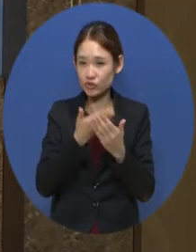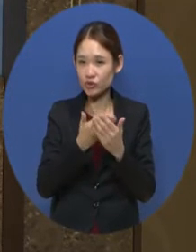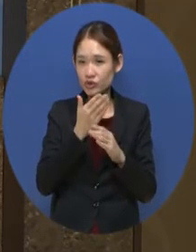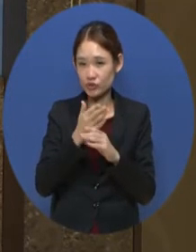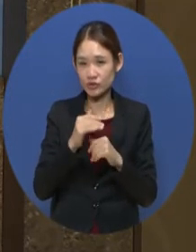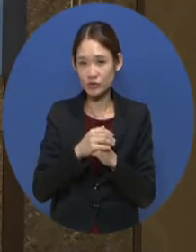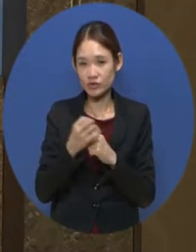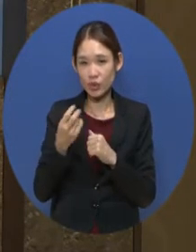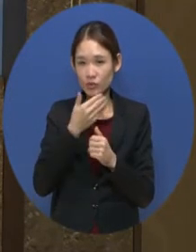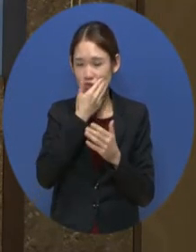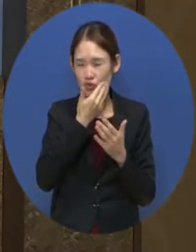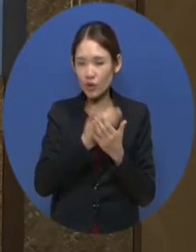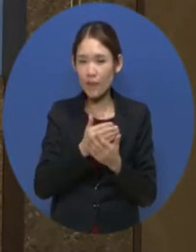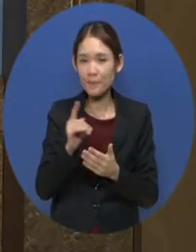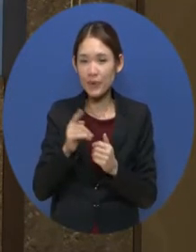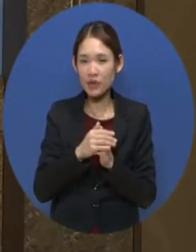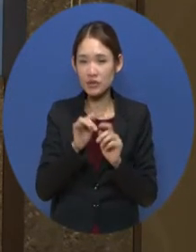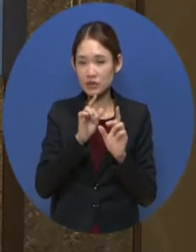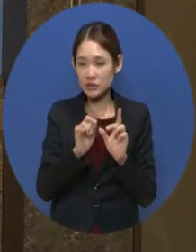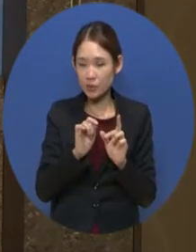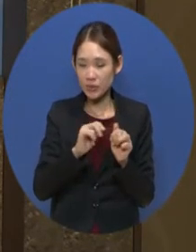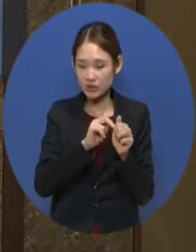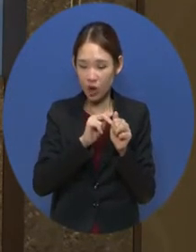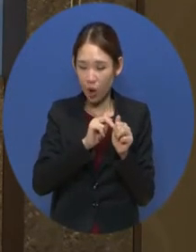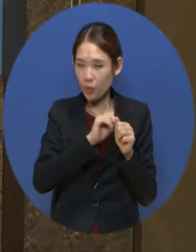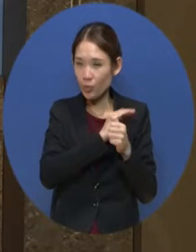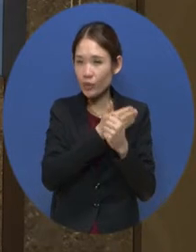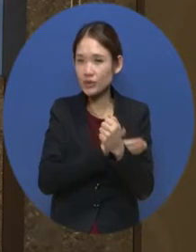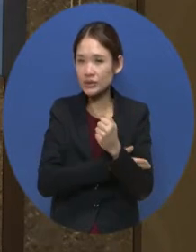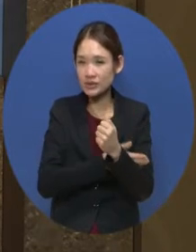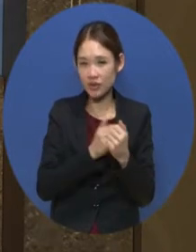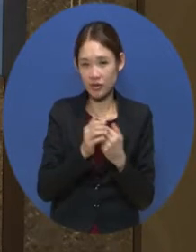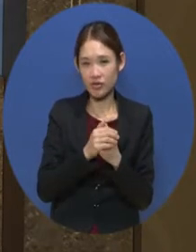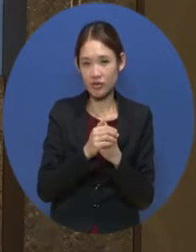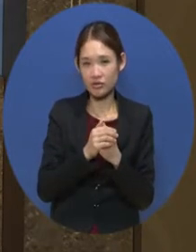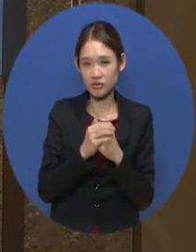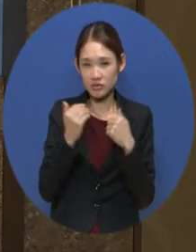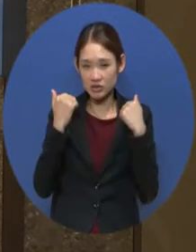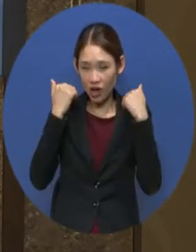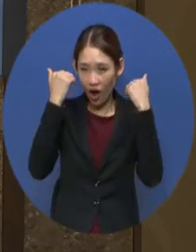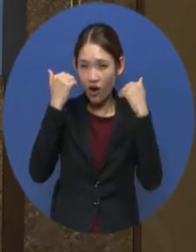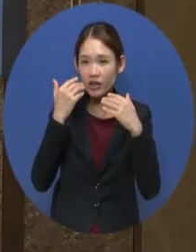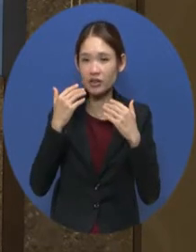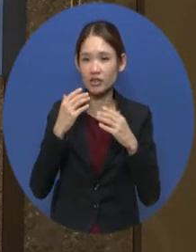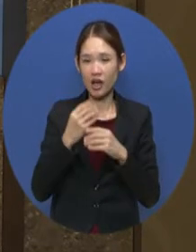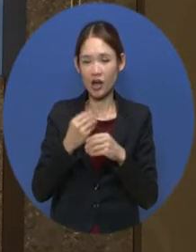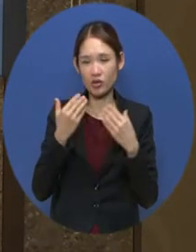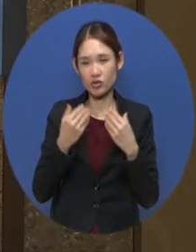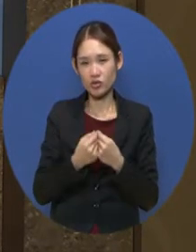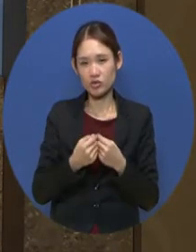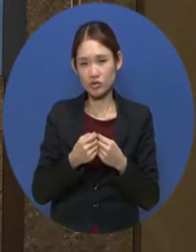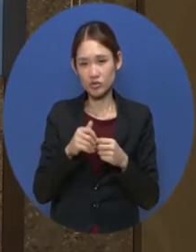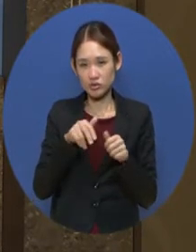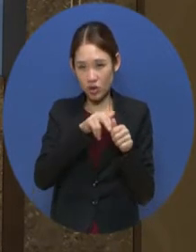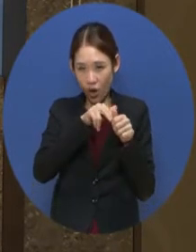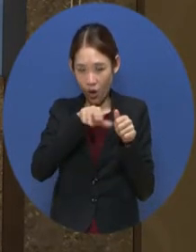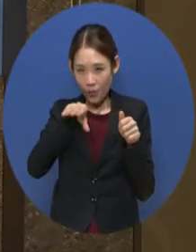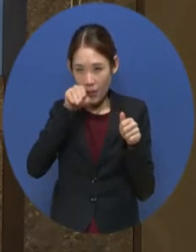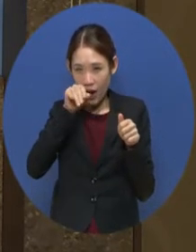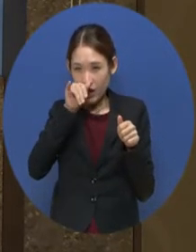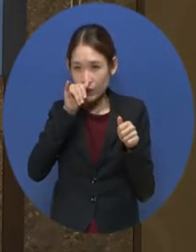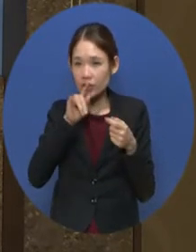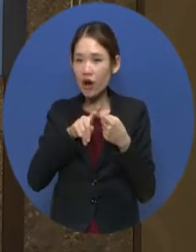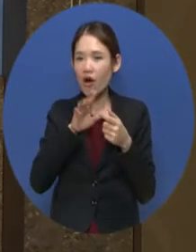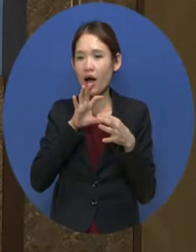중요한 거는 이분들한테 정보력입니다. 성인기 같은 경우에는 얼마나 또 정보를 또 가지고